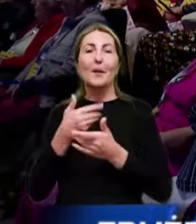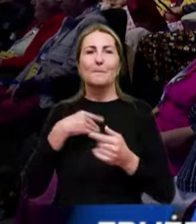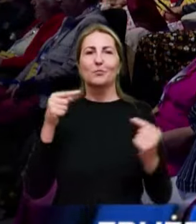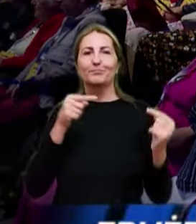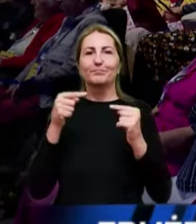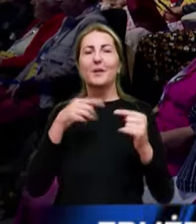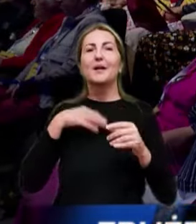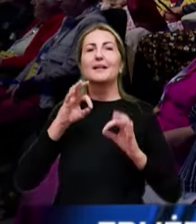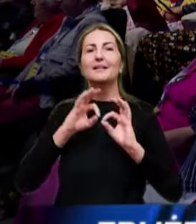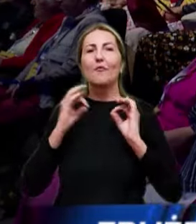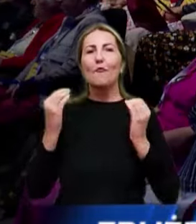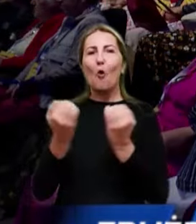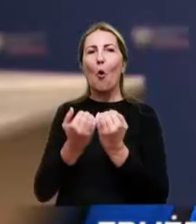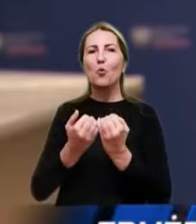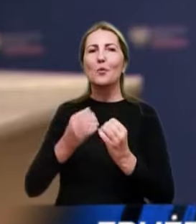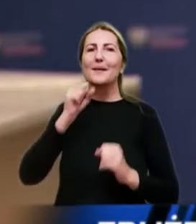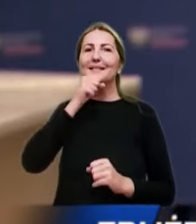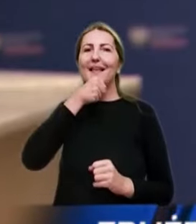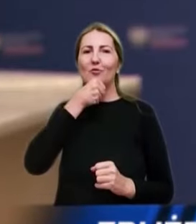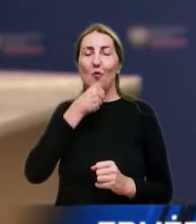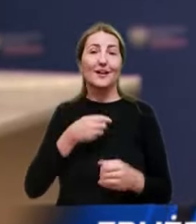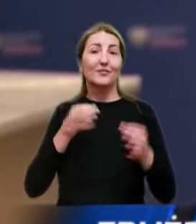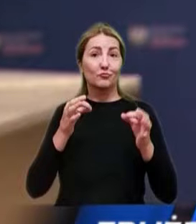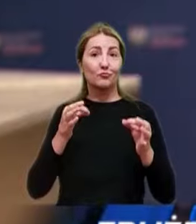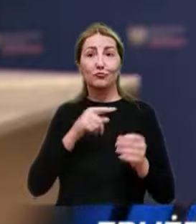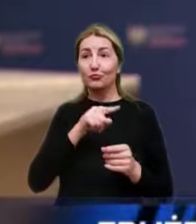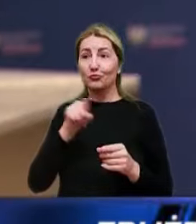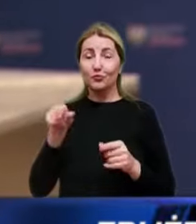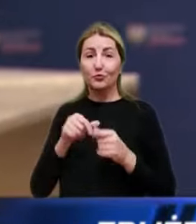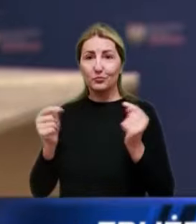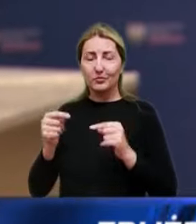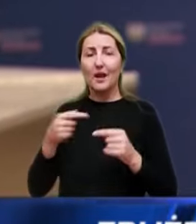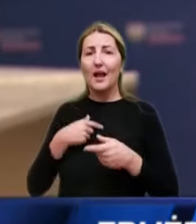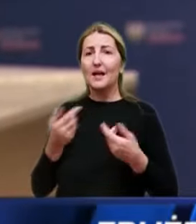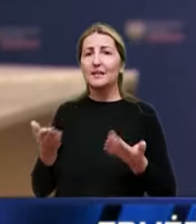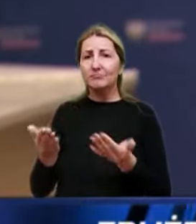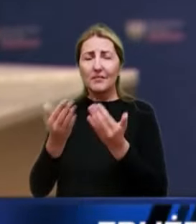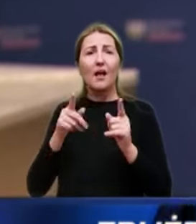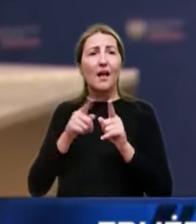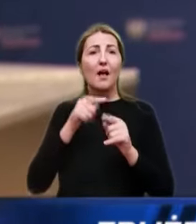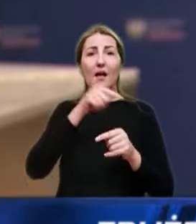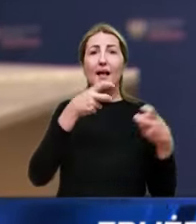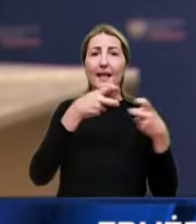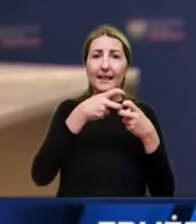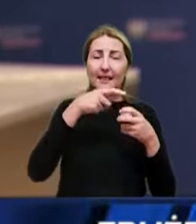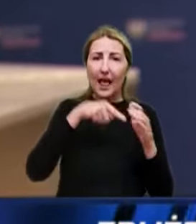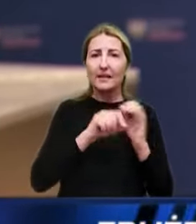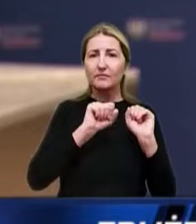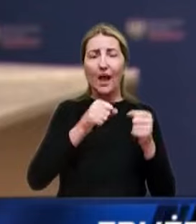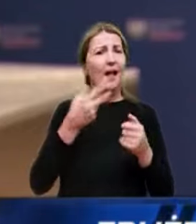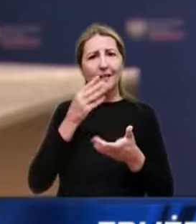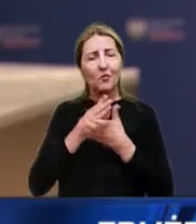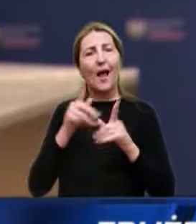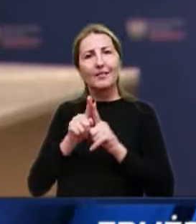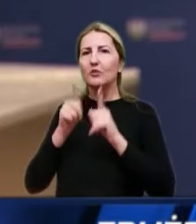seniora. Zachęcamy tutaj dzisiaj obecnych nie tylko do tej aktywności w internecie, ale także do aktywności w takim sensie rzeczywistym,